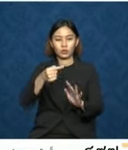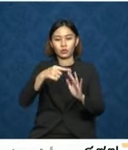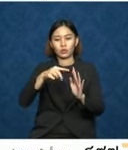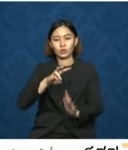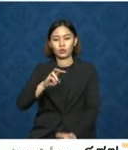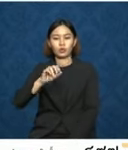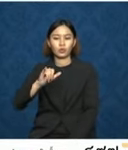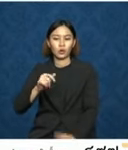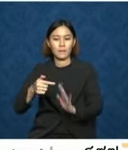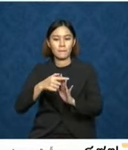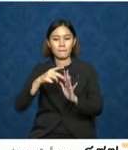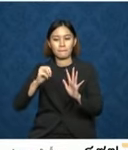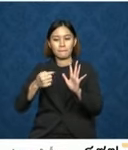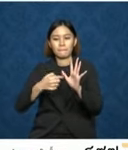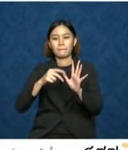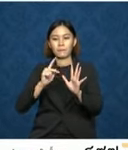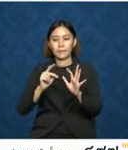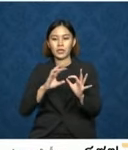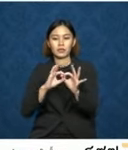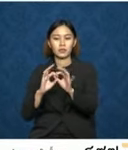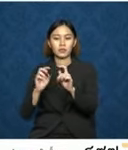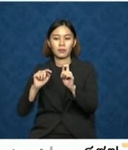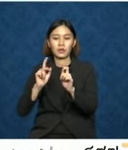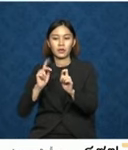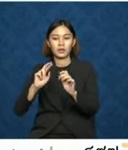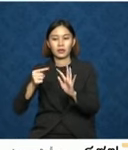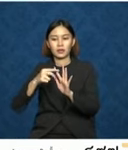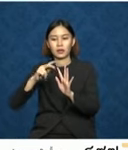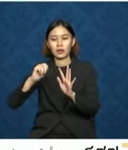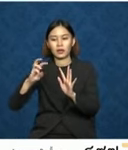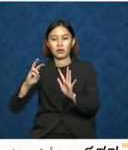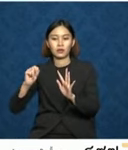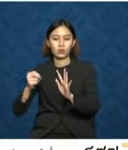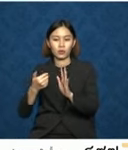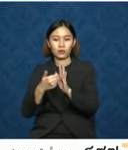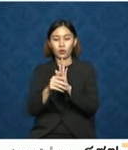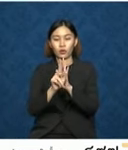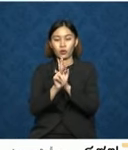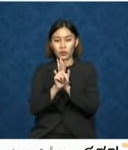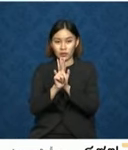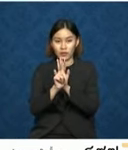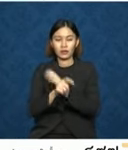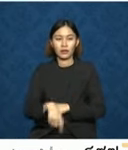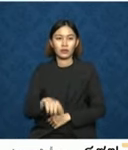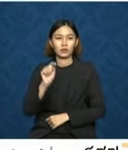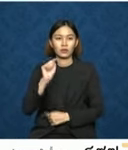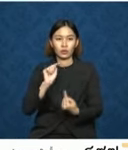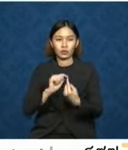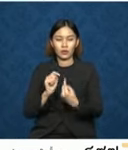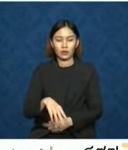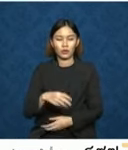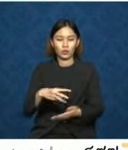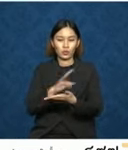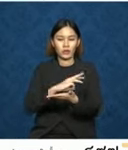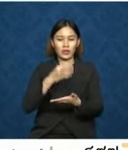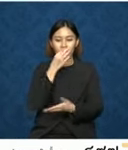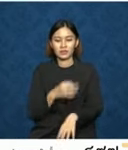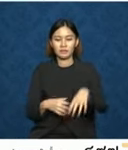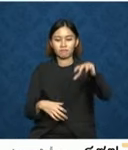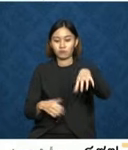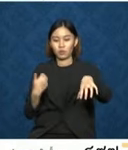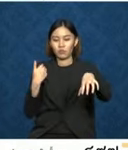กระโทกับเส้นอำเภอกระนวลเชื่อมไปยังจังหวัดขอนแก่นไอ้นี้ก็เป็นที่ตั้งของวิทยาลัยการอาชีพและทำให้เกิด